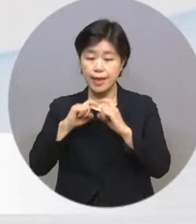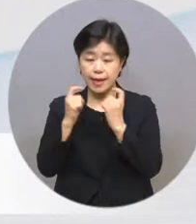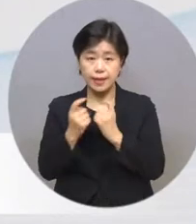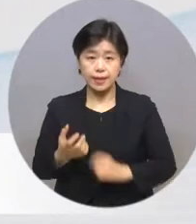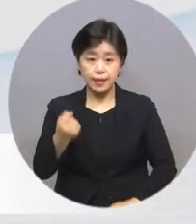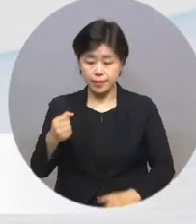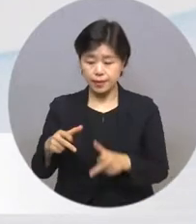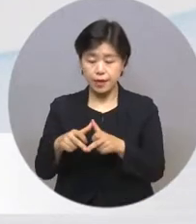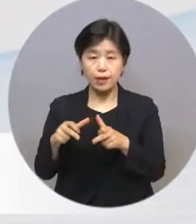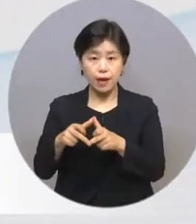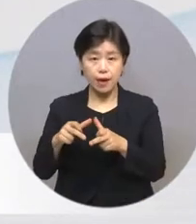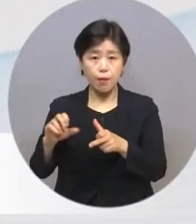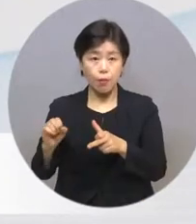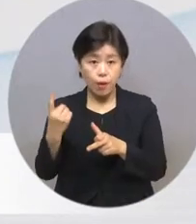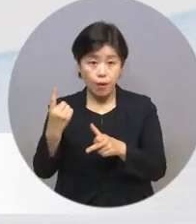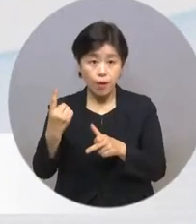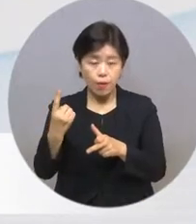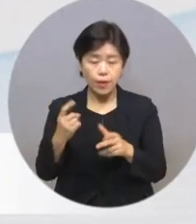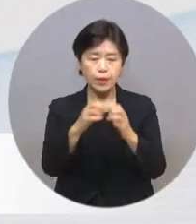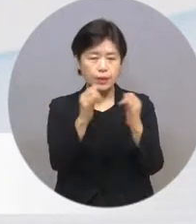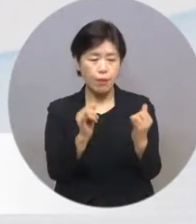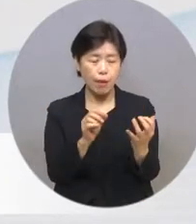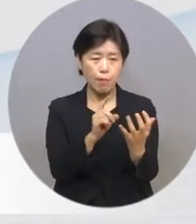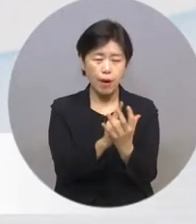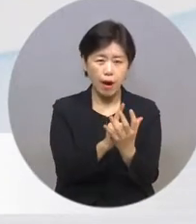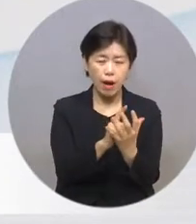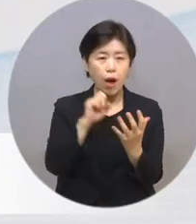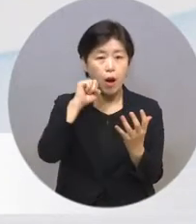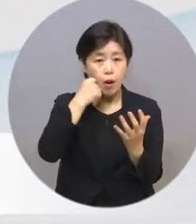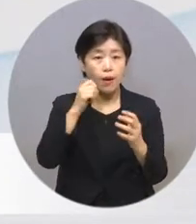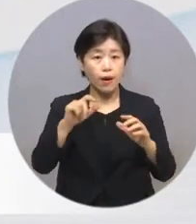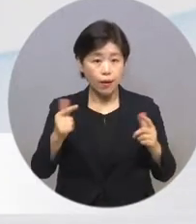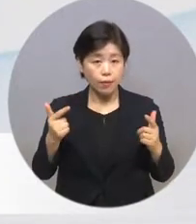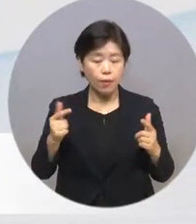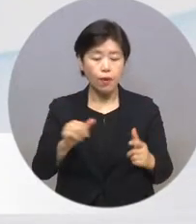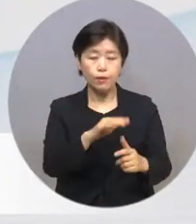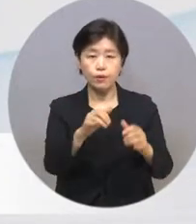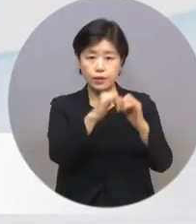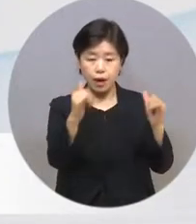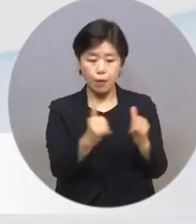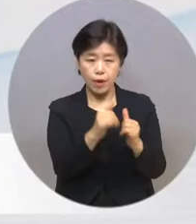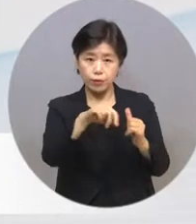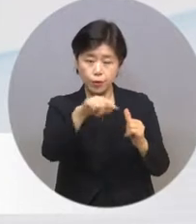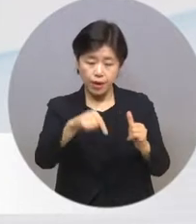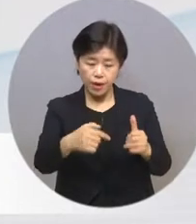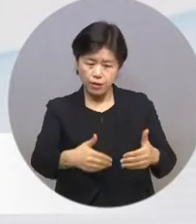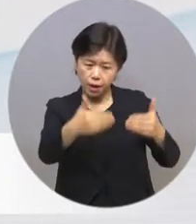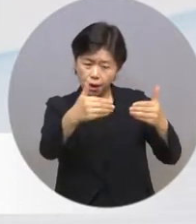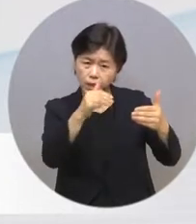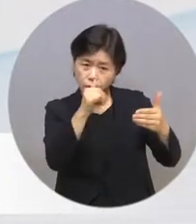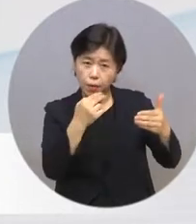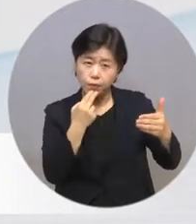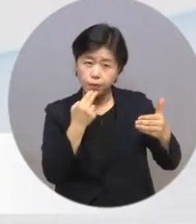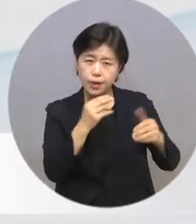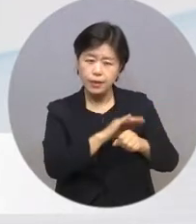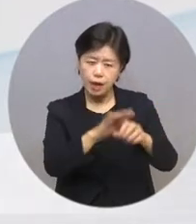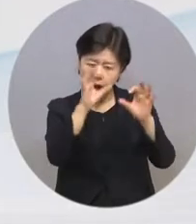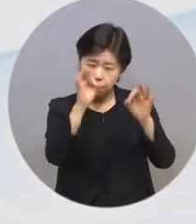장애가 장벽을 만드는 것이 아니라 우리 사회가 장벽을 만든 점은 없는지